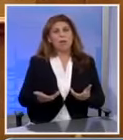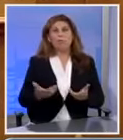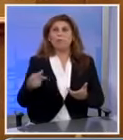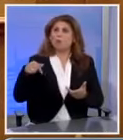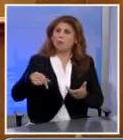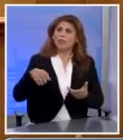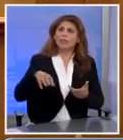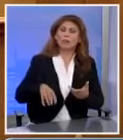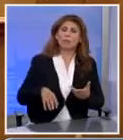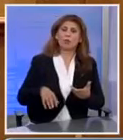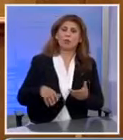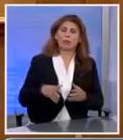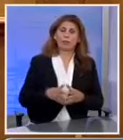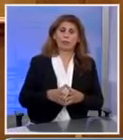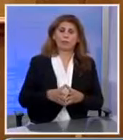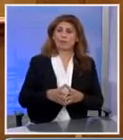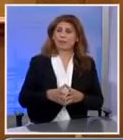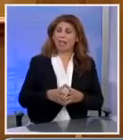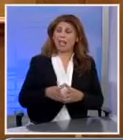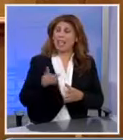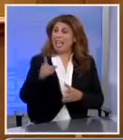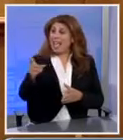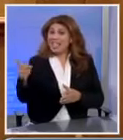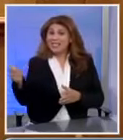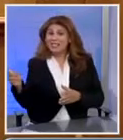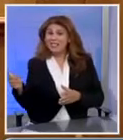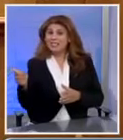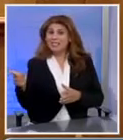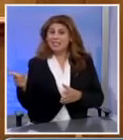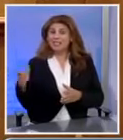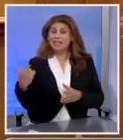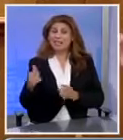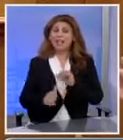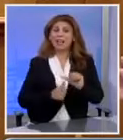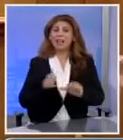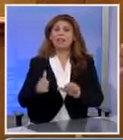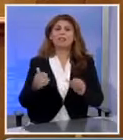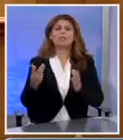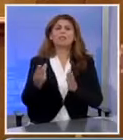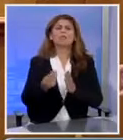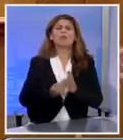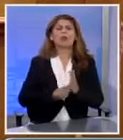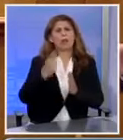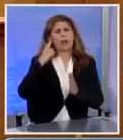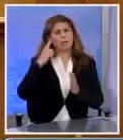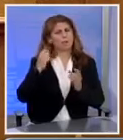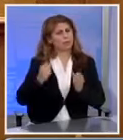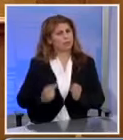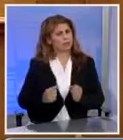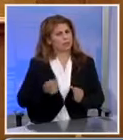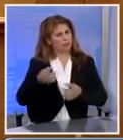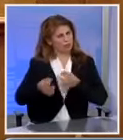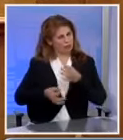που εσείς είστε αυτοί που έχετε αλλάξει πολλές φορές άποψη και θέση, και θα